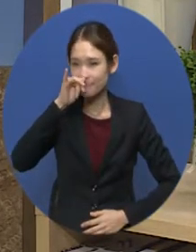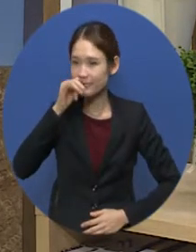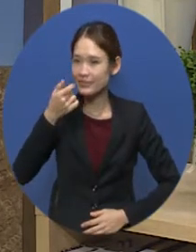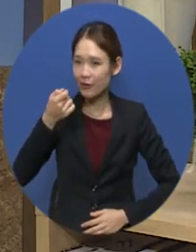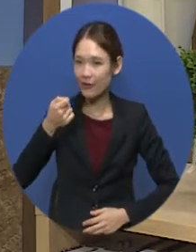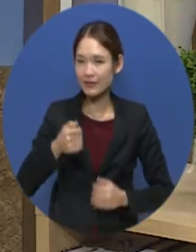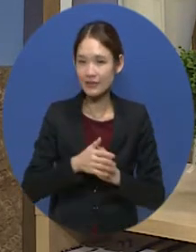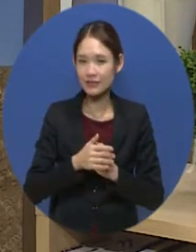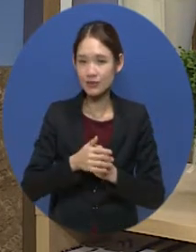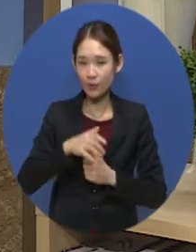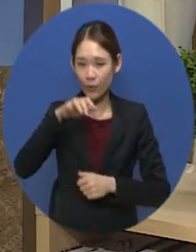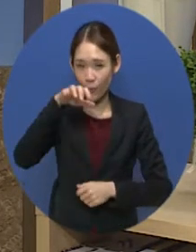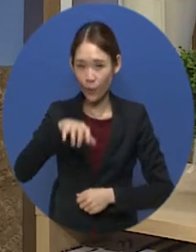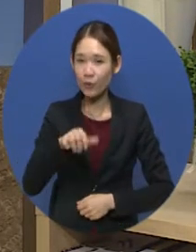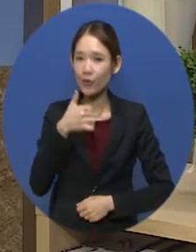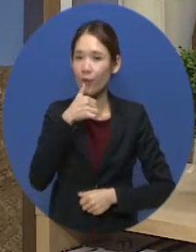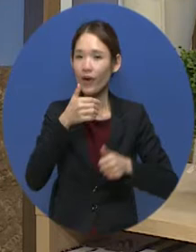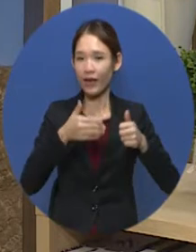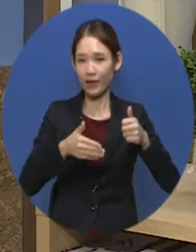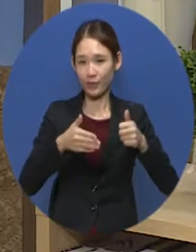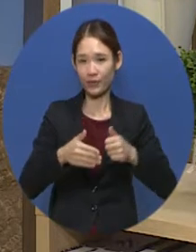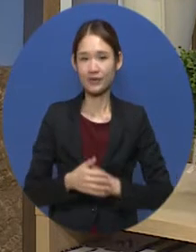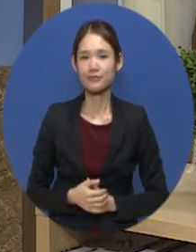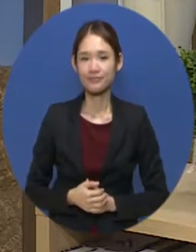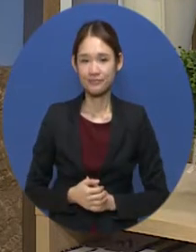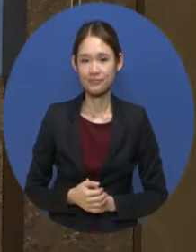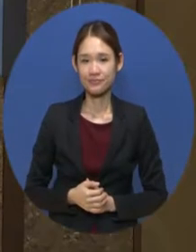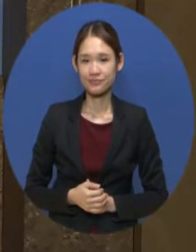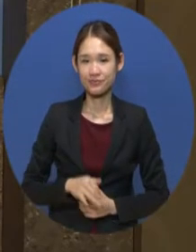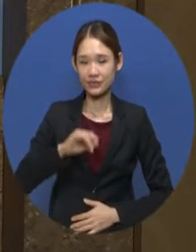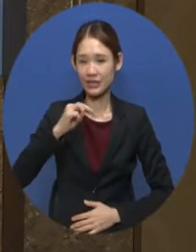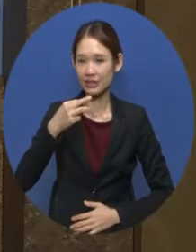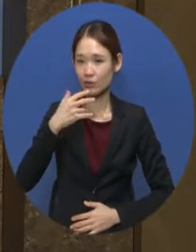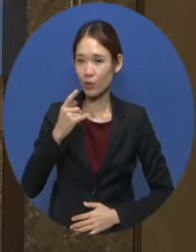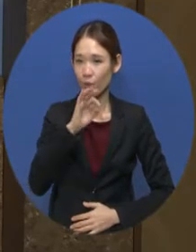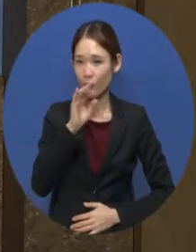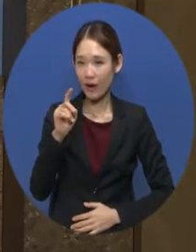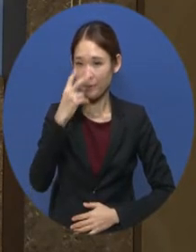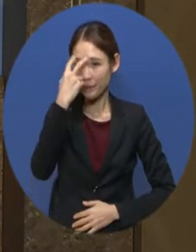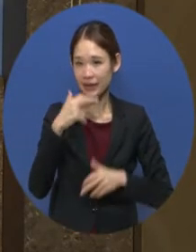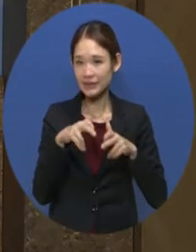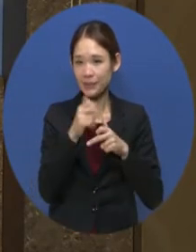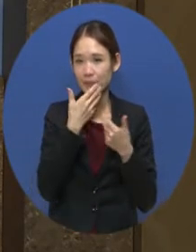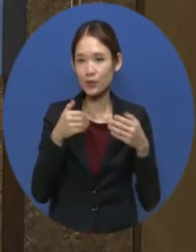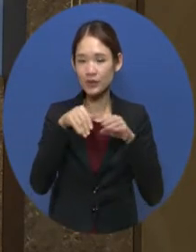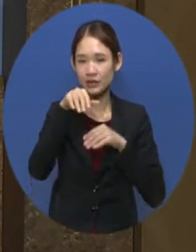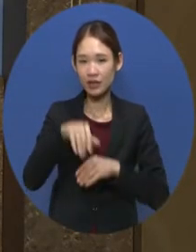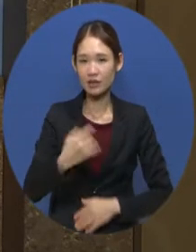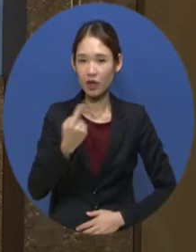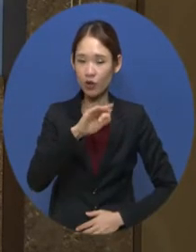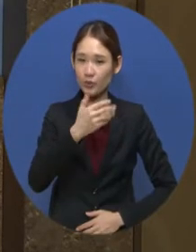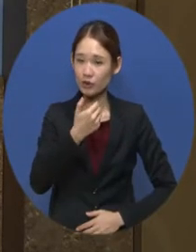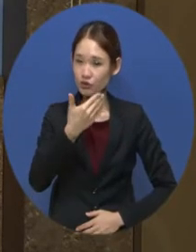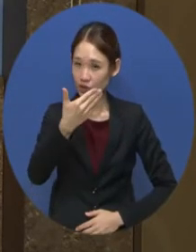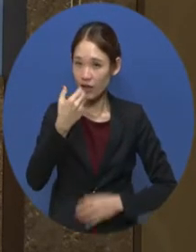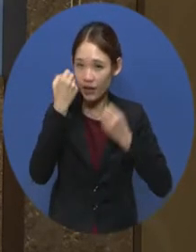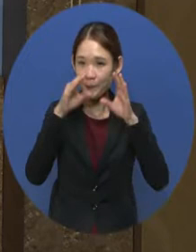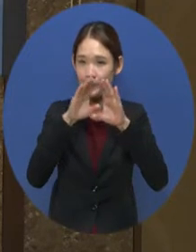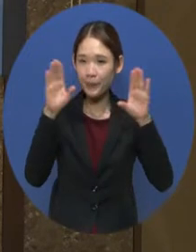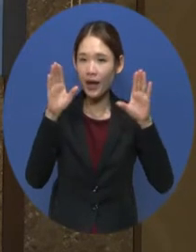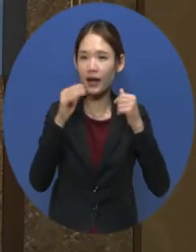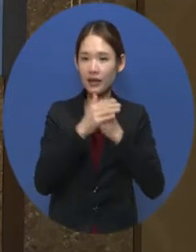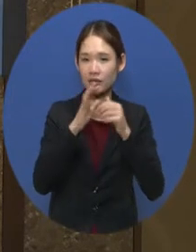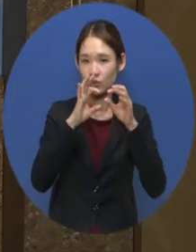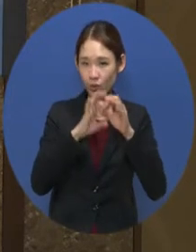같은데 어떤 곳인지 소개 말씀 부탁드립니다. 네, 실로암 시각장애인 복지관은 1999년도에 개관을 해서